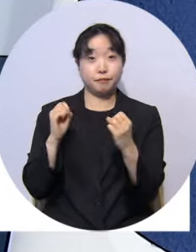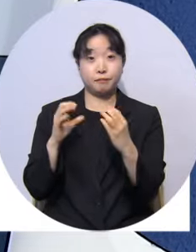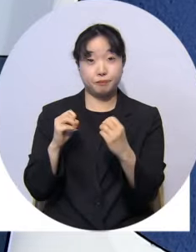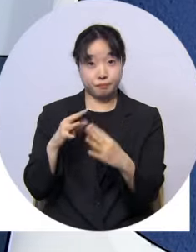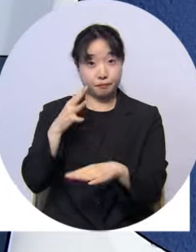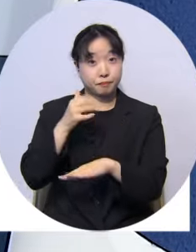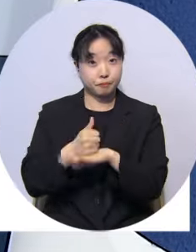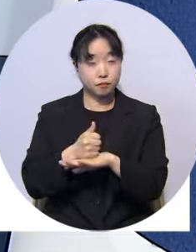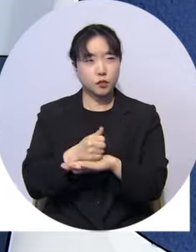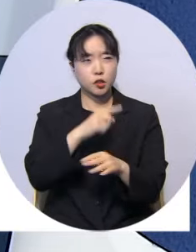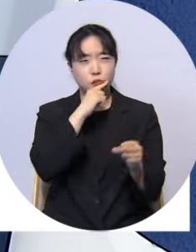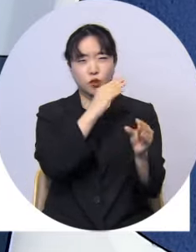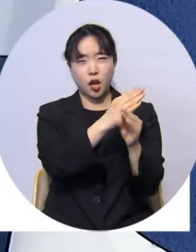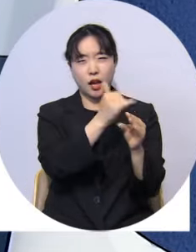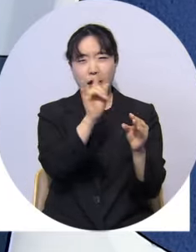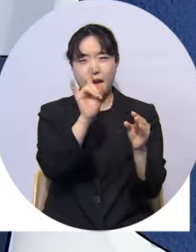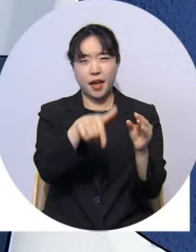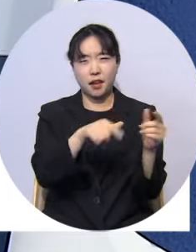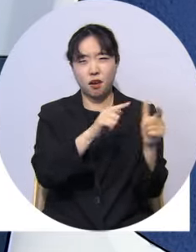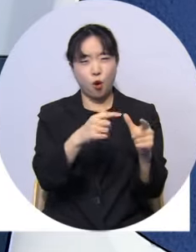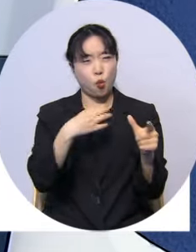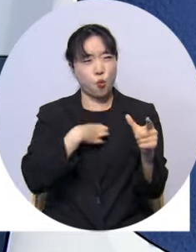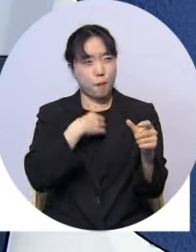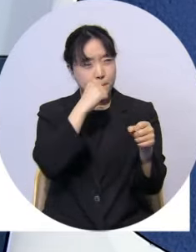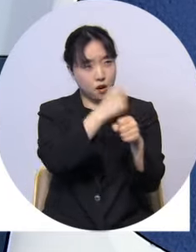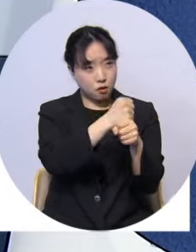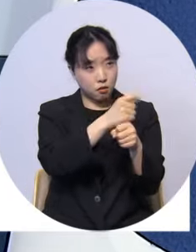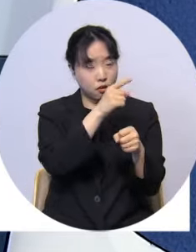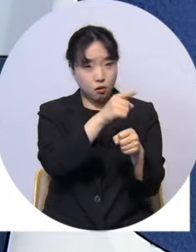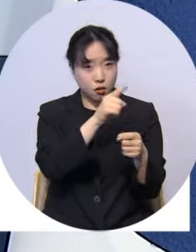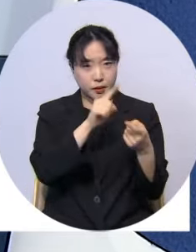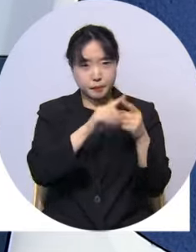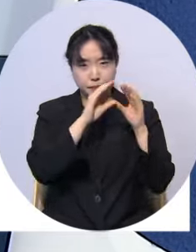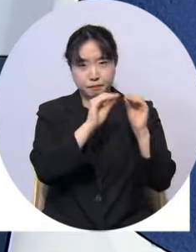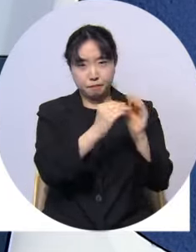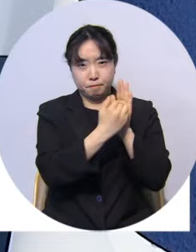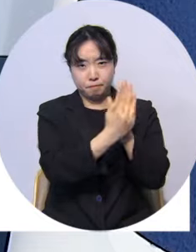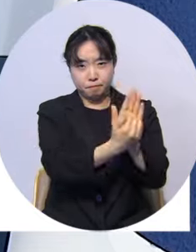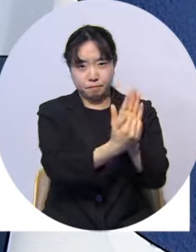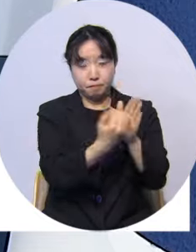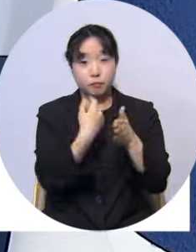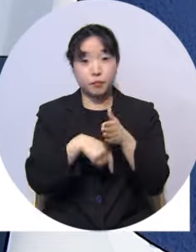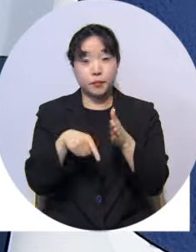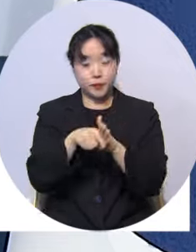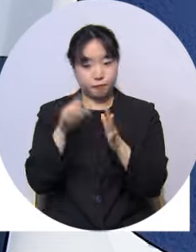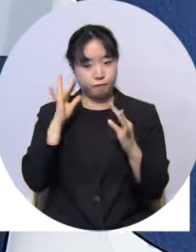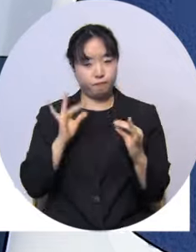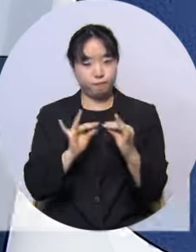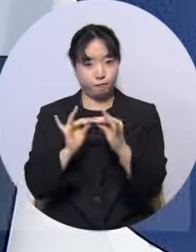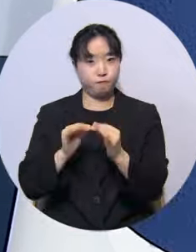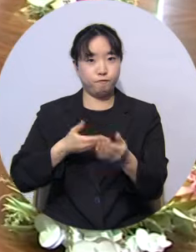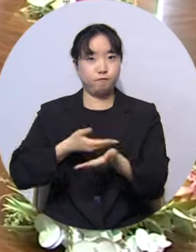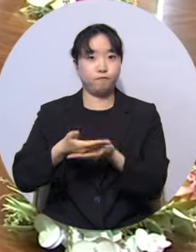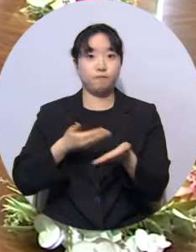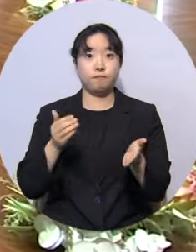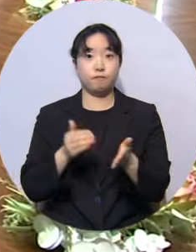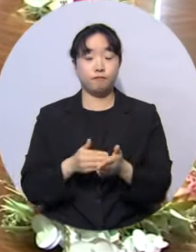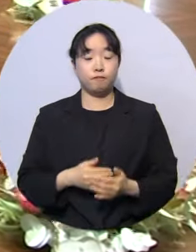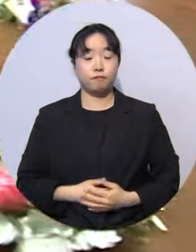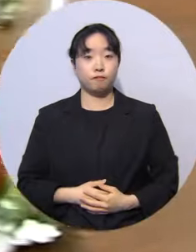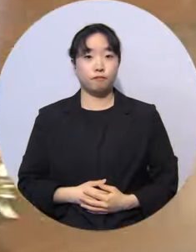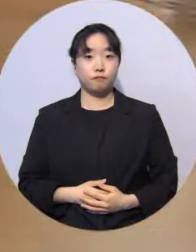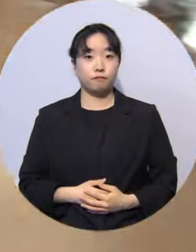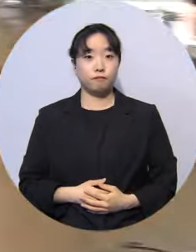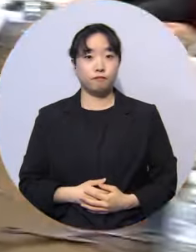북한의 핵 위협을 억제하기 위한 방안에 대해 폭넓은 의견을 교환했습니다.